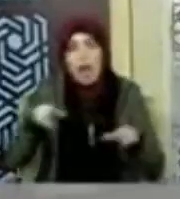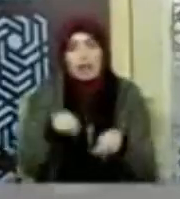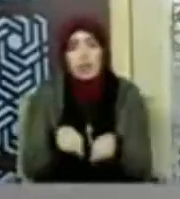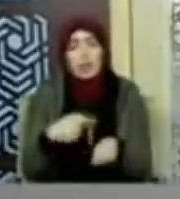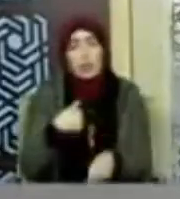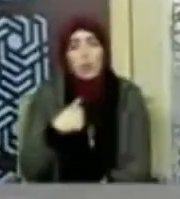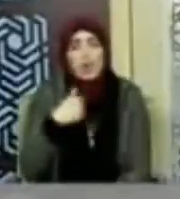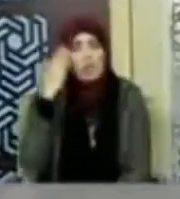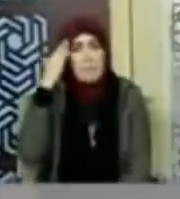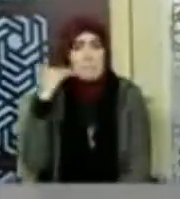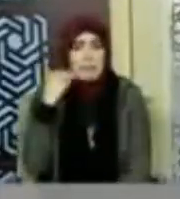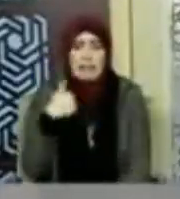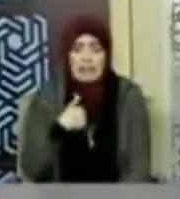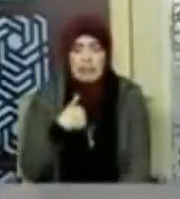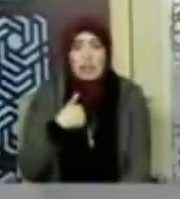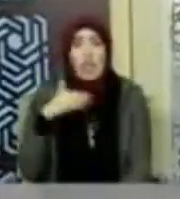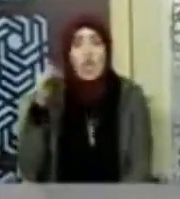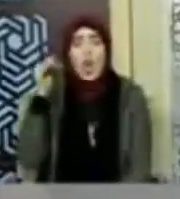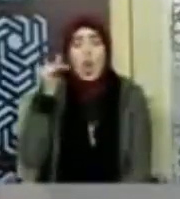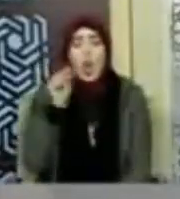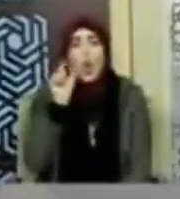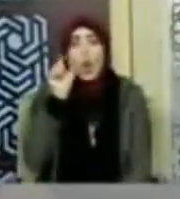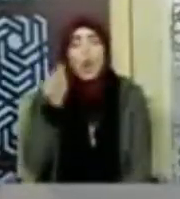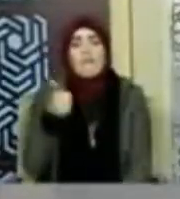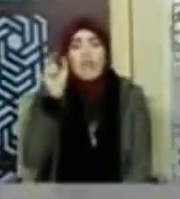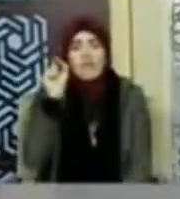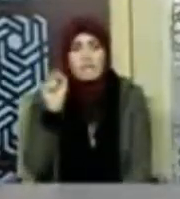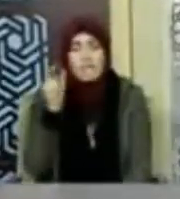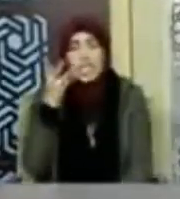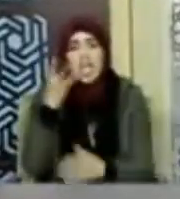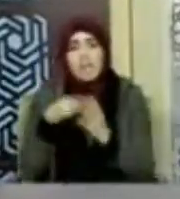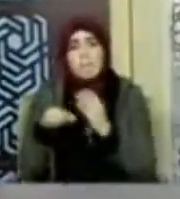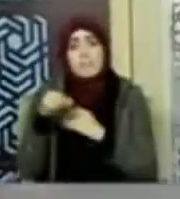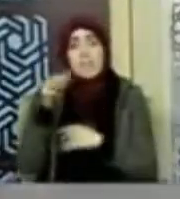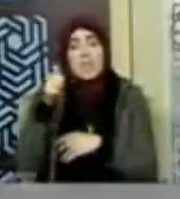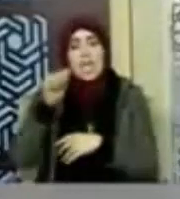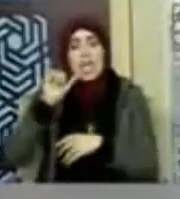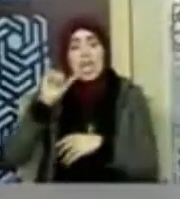خفاف ابن إيماء الغفاري.